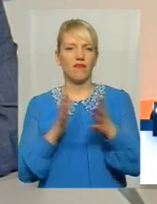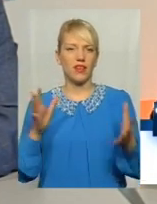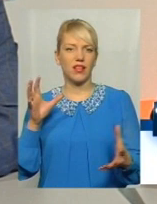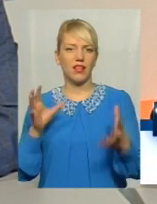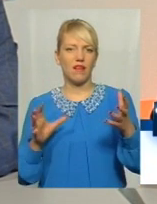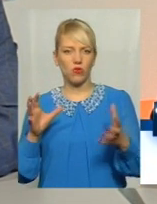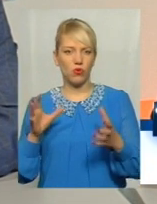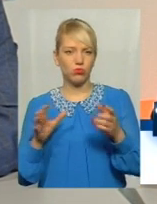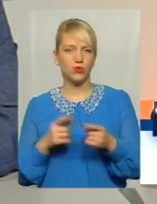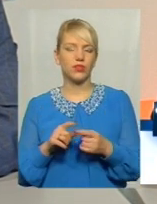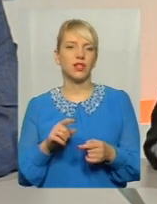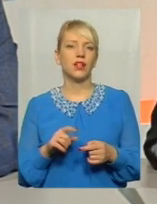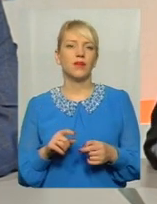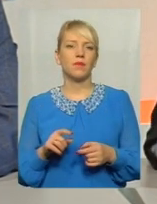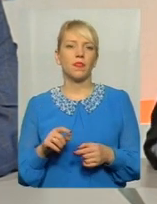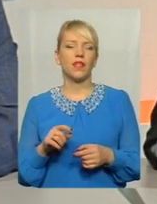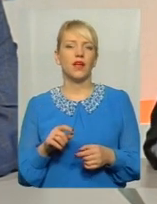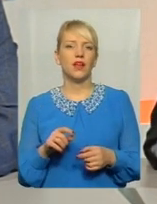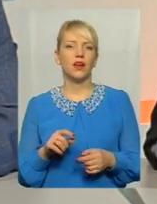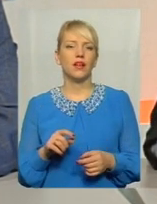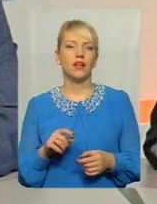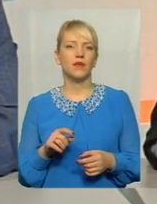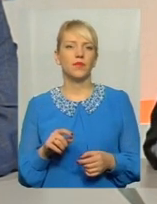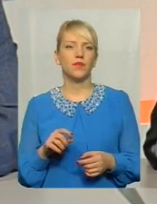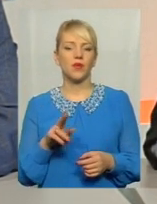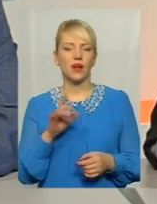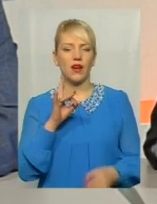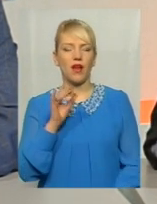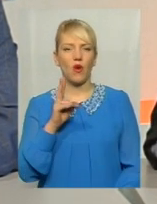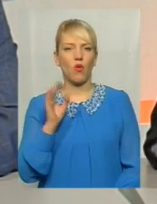автобуси. По Раково